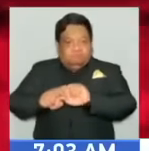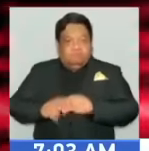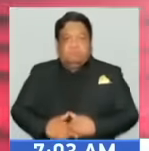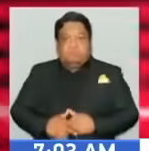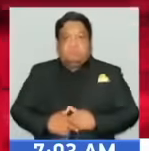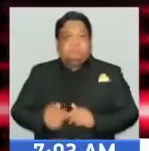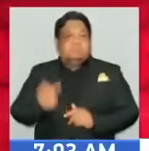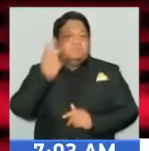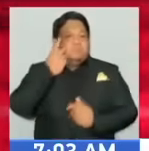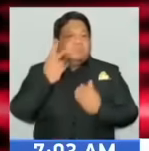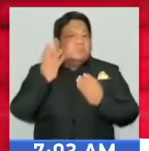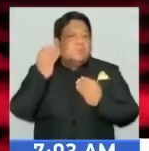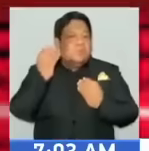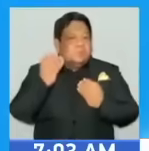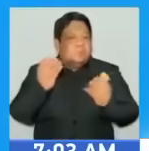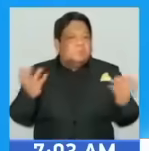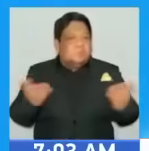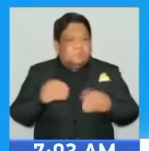Bam Alegre.